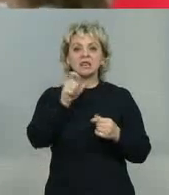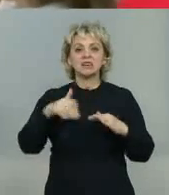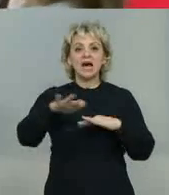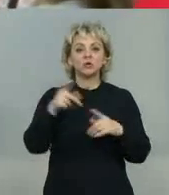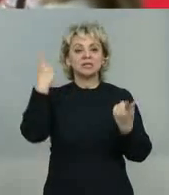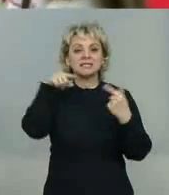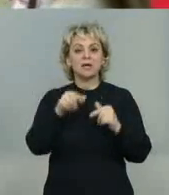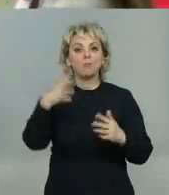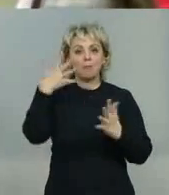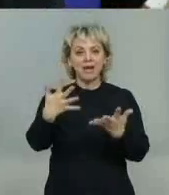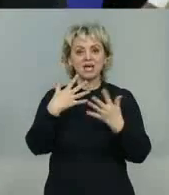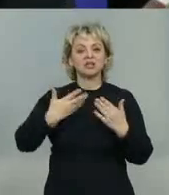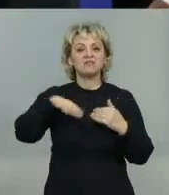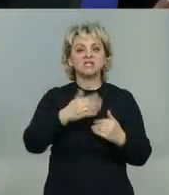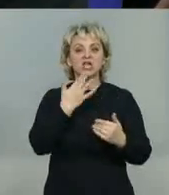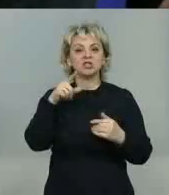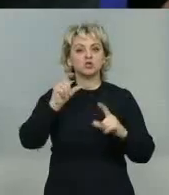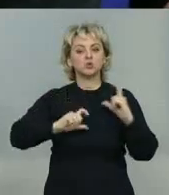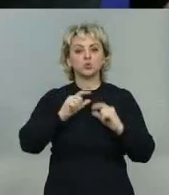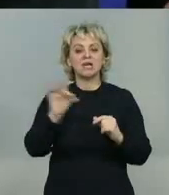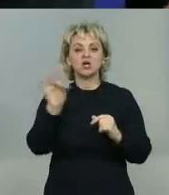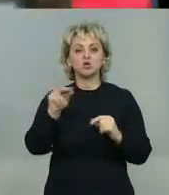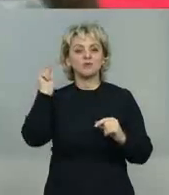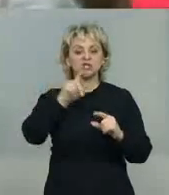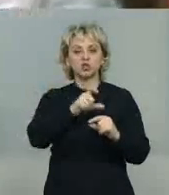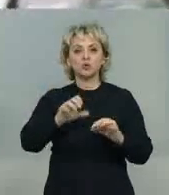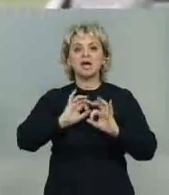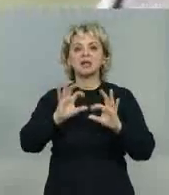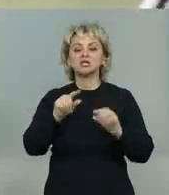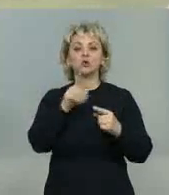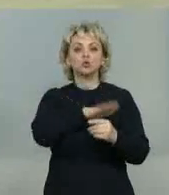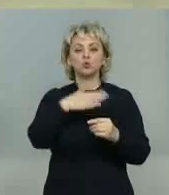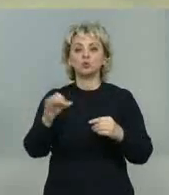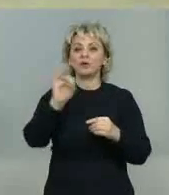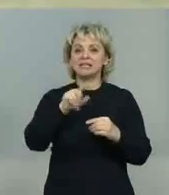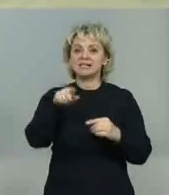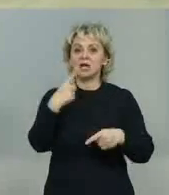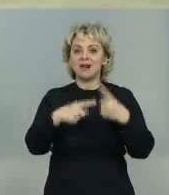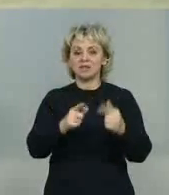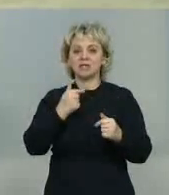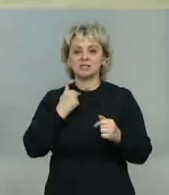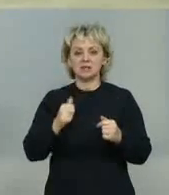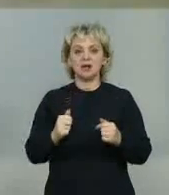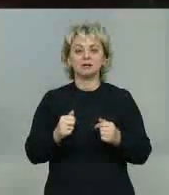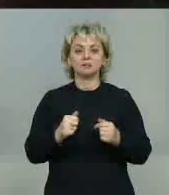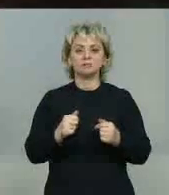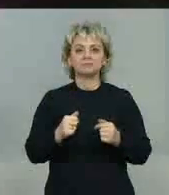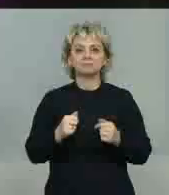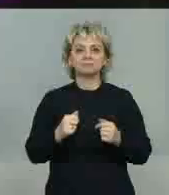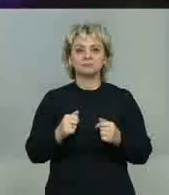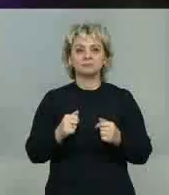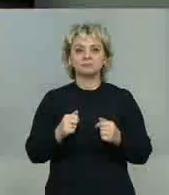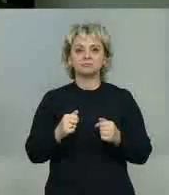Народная сказка понятна всем. Иностранные студенты и ростовские школьники рассказывали друг другу истории на родных языках.